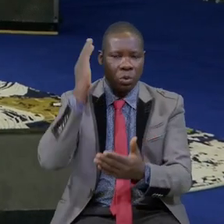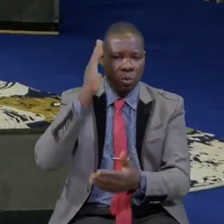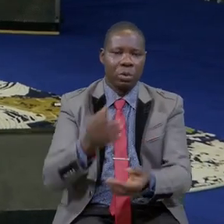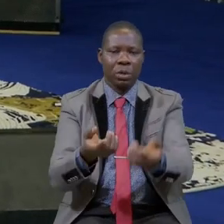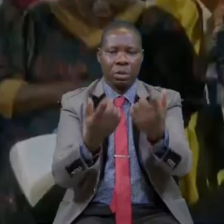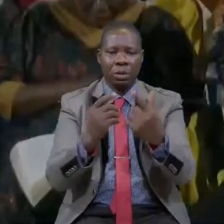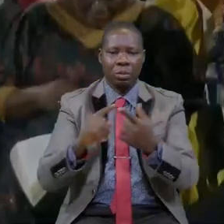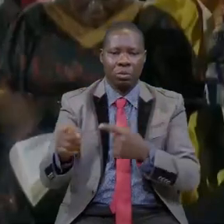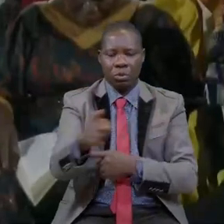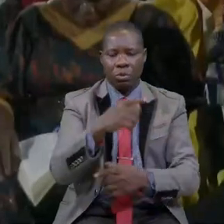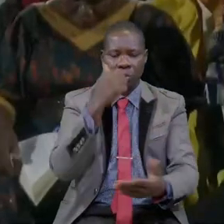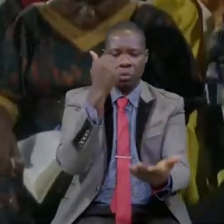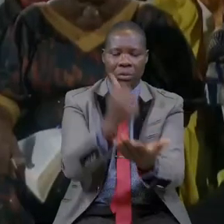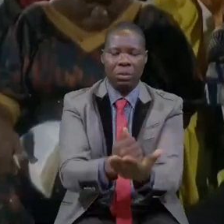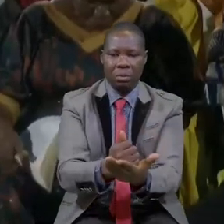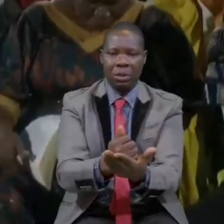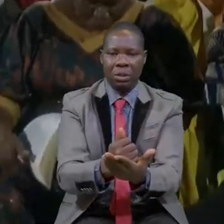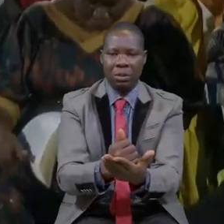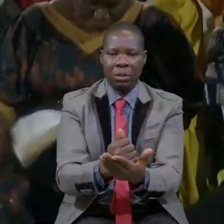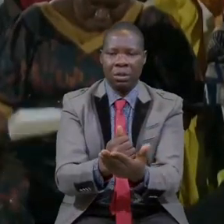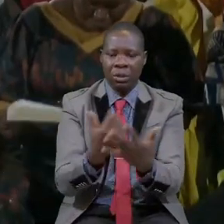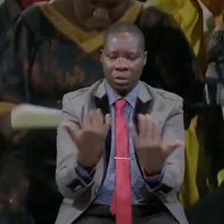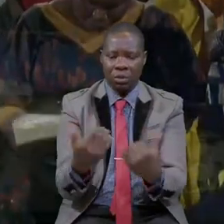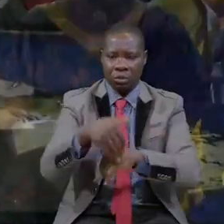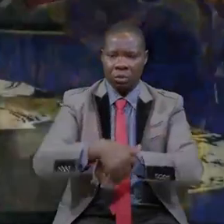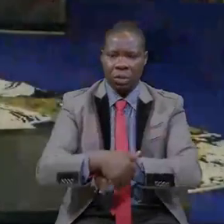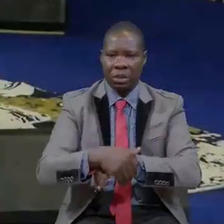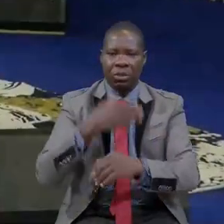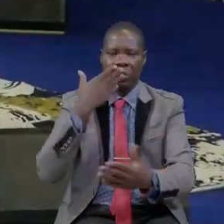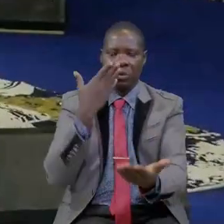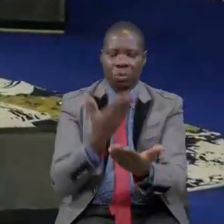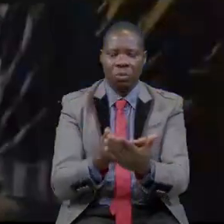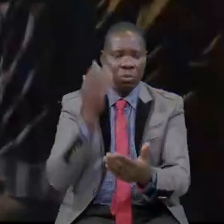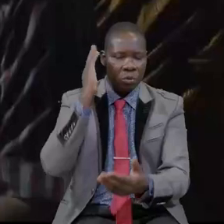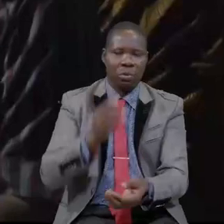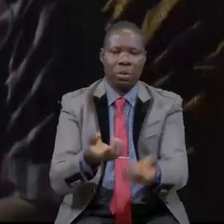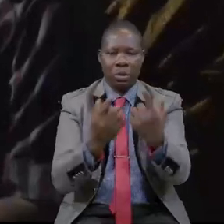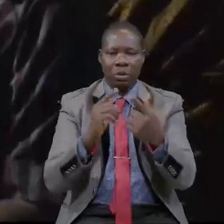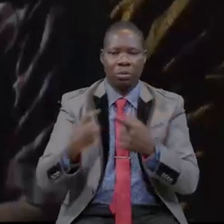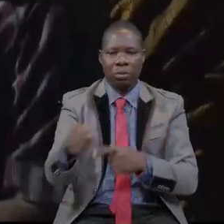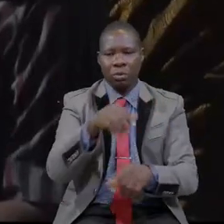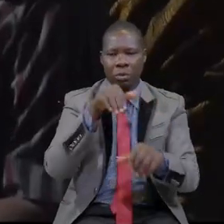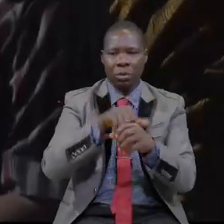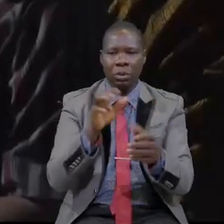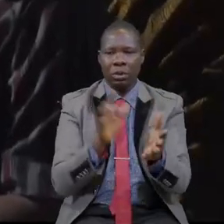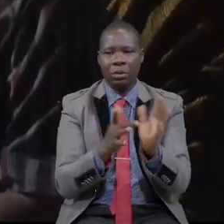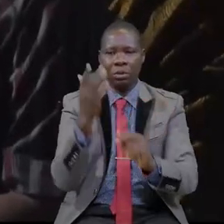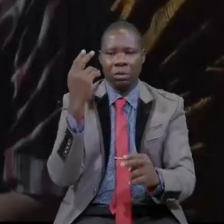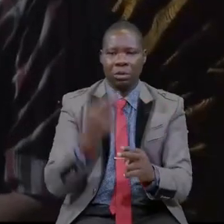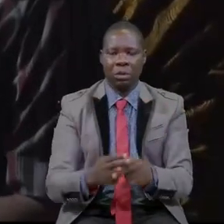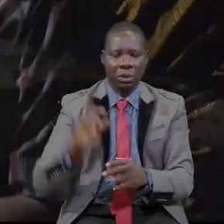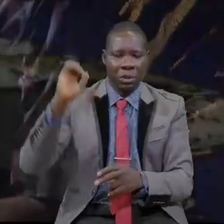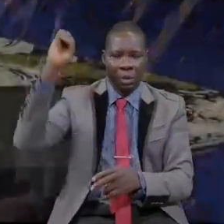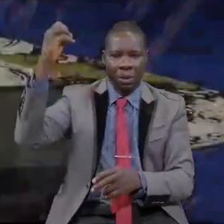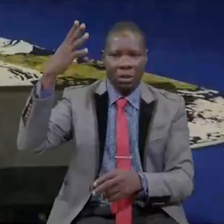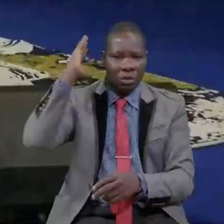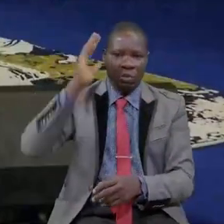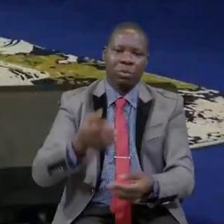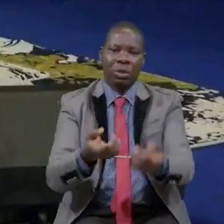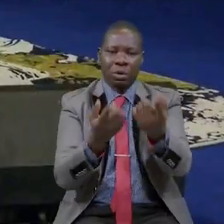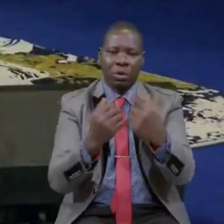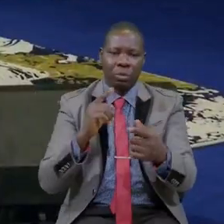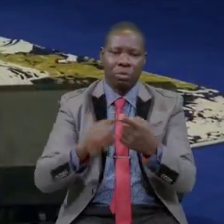Amen. Ce soir, le bonheur te parviendra, la grâce te parviendra.